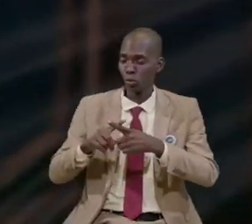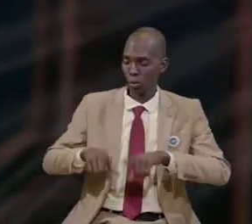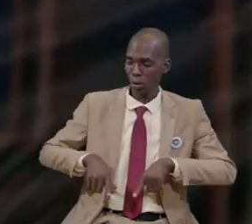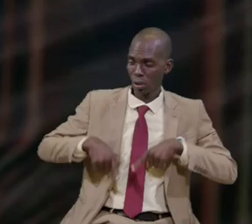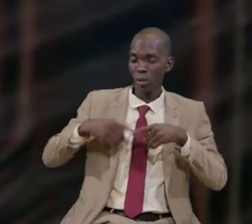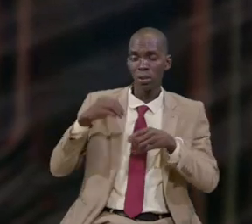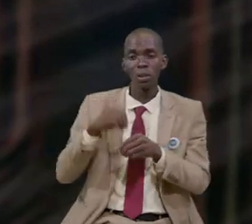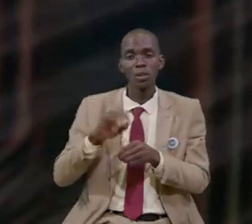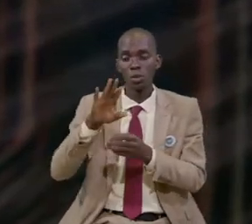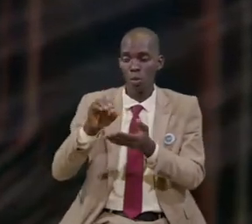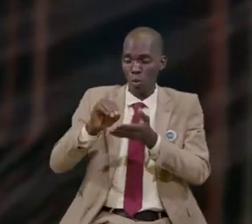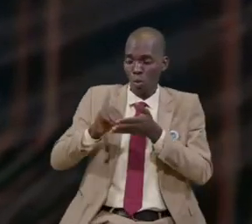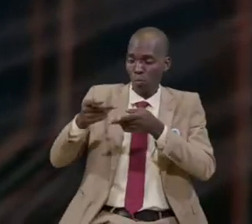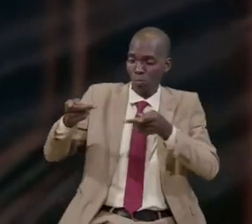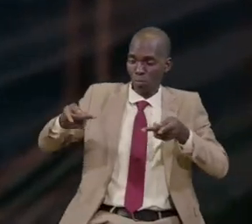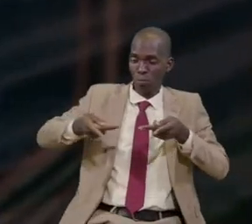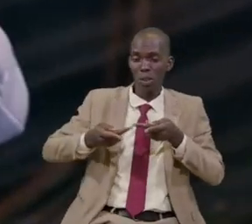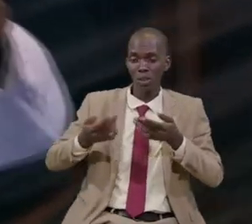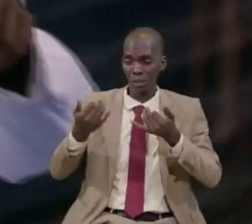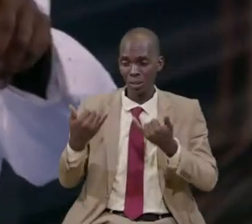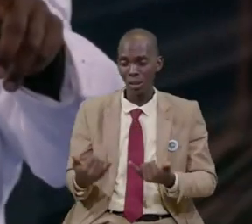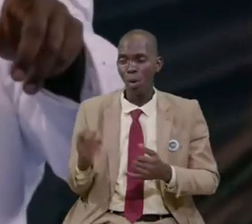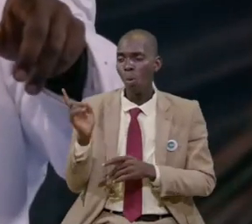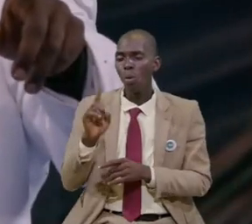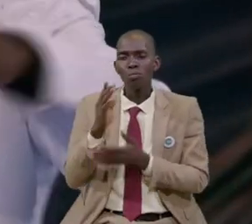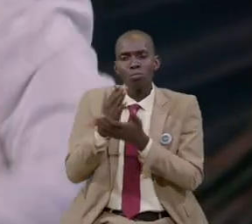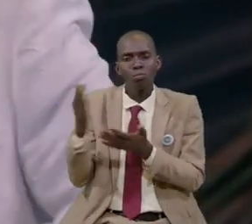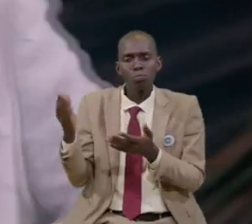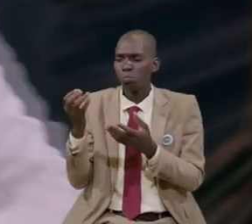votre domaine là-bas, où on ne croit pas l'évangile,